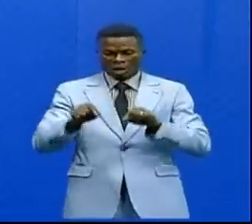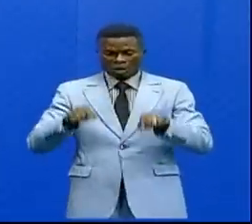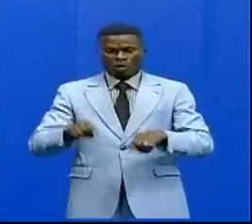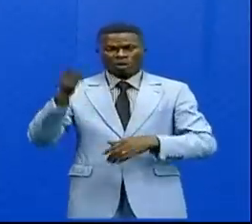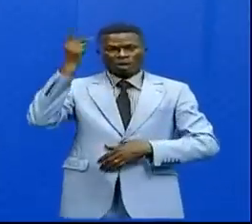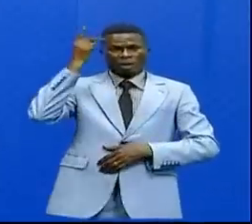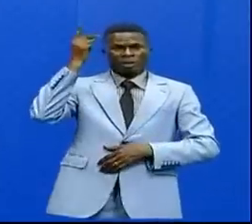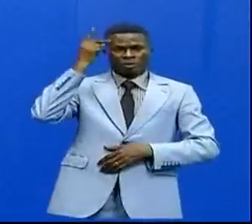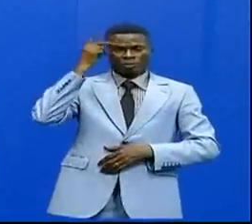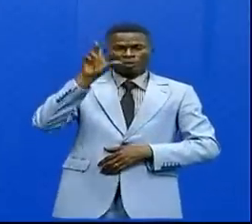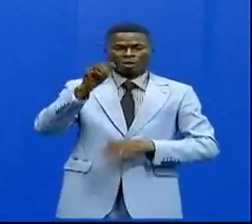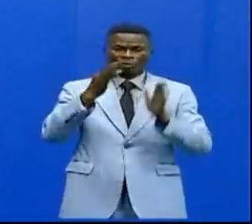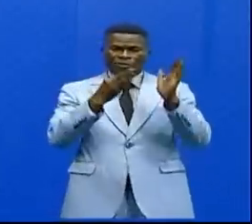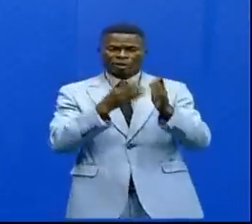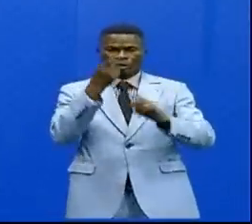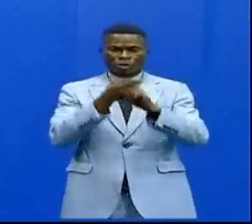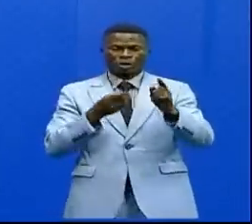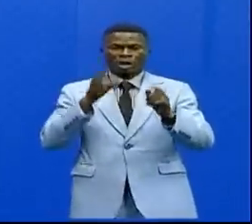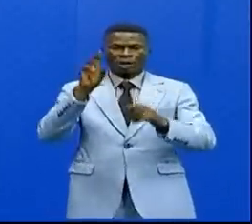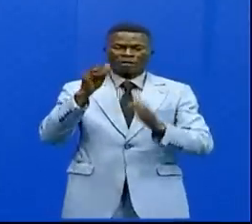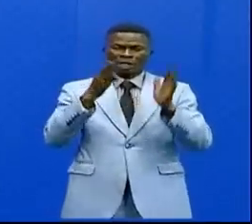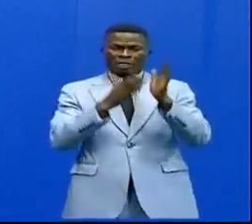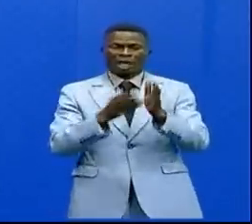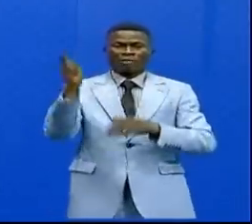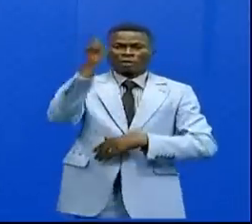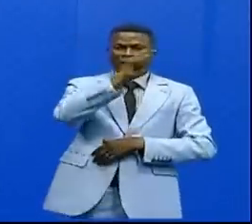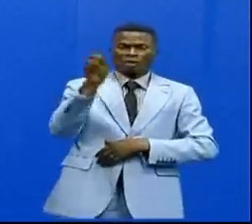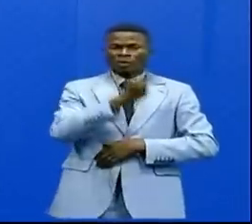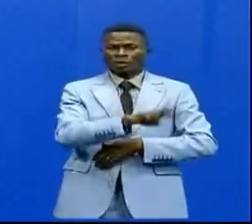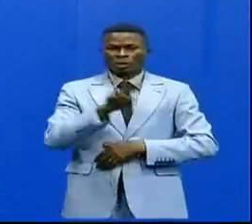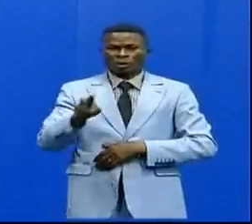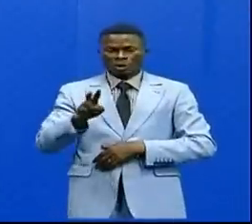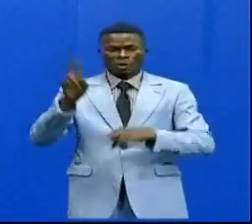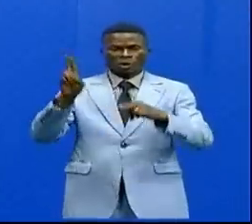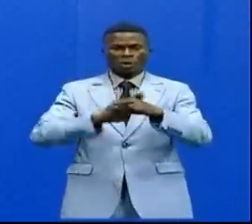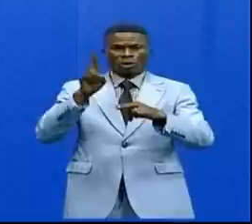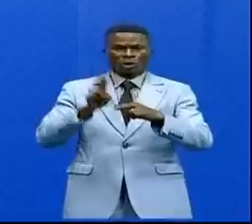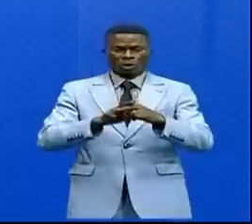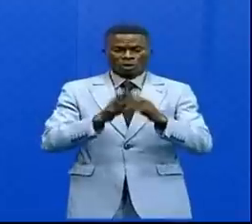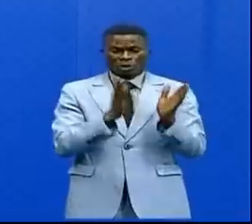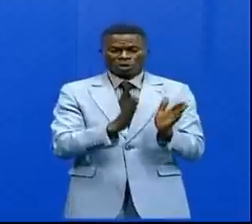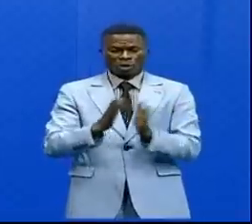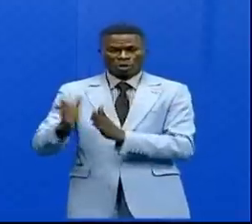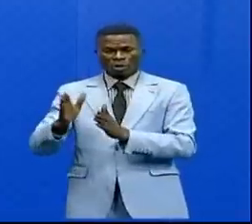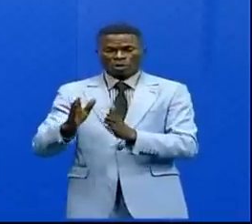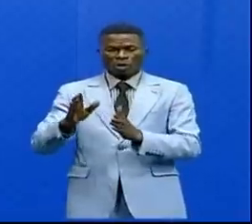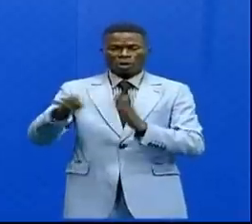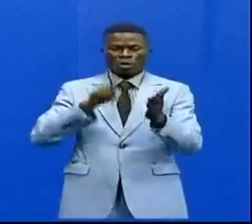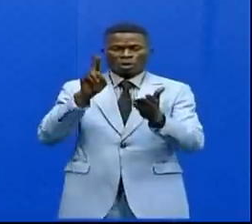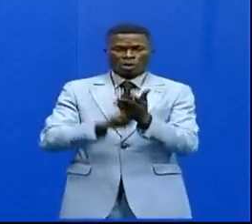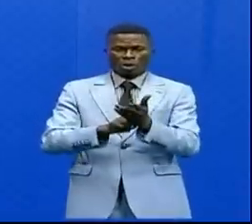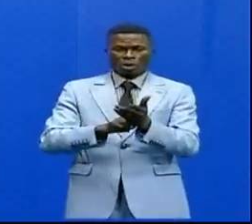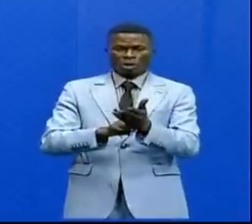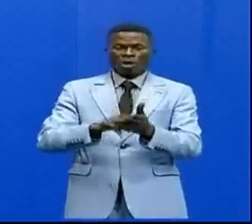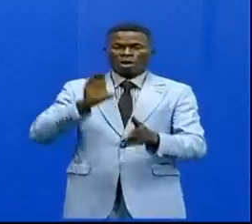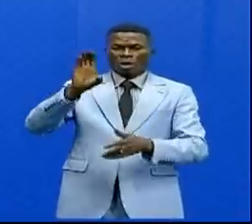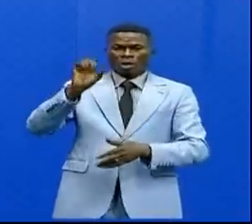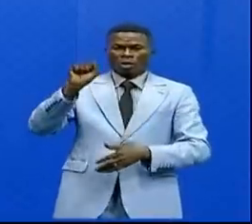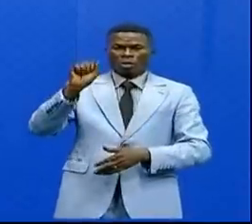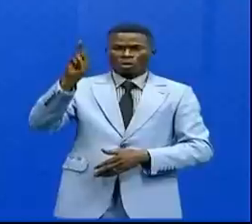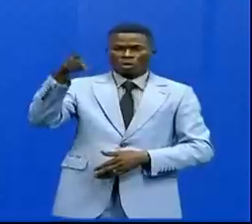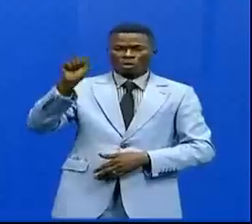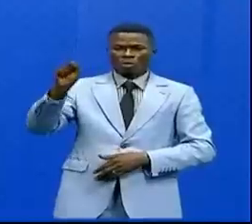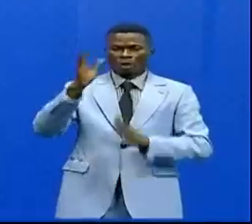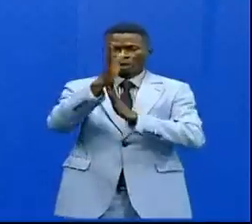Kinshasa du 28 au 29 avril 2022 en application des dispositions du protocole révisé du COPACS du 18